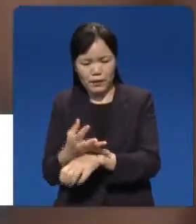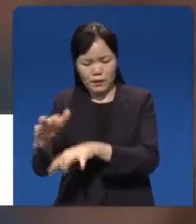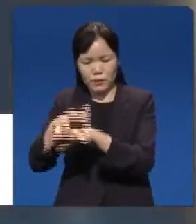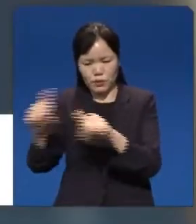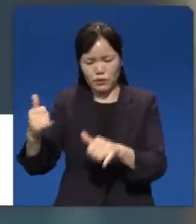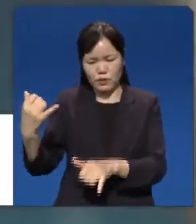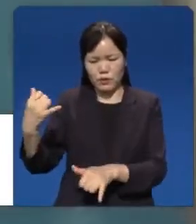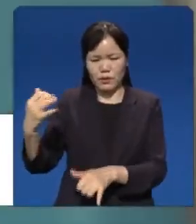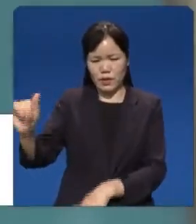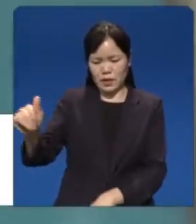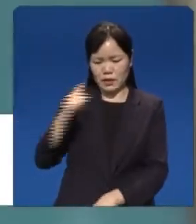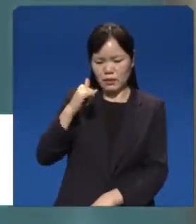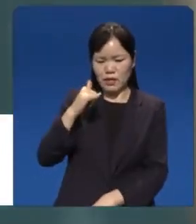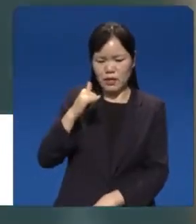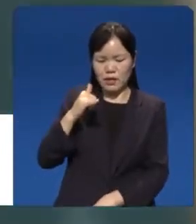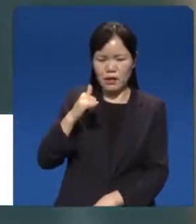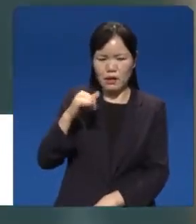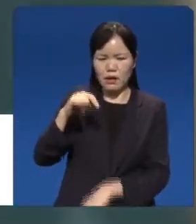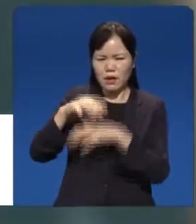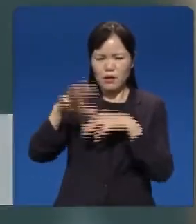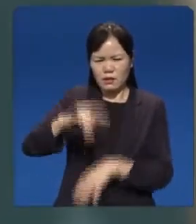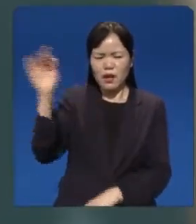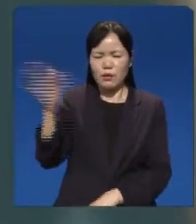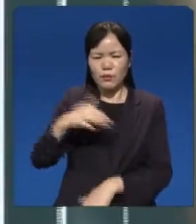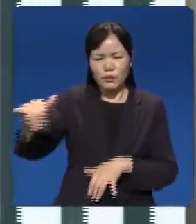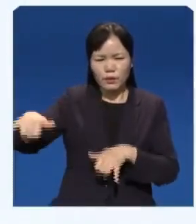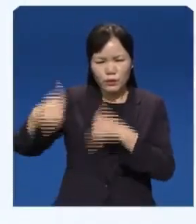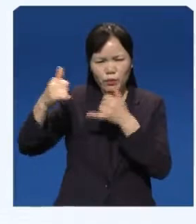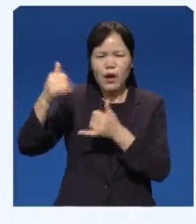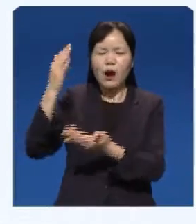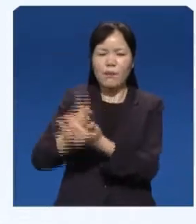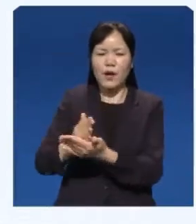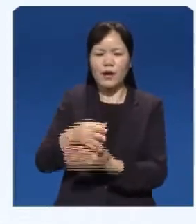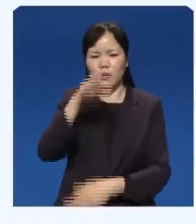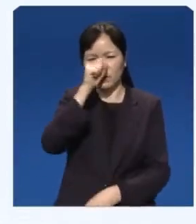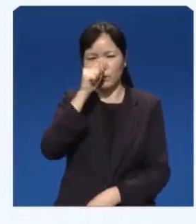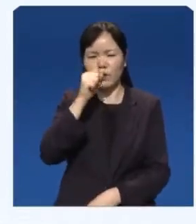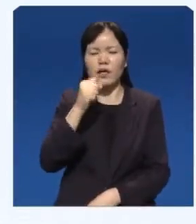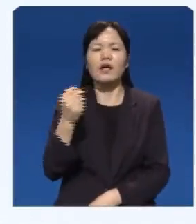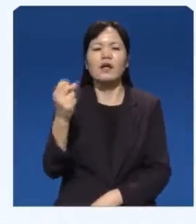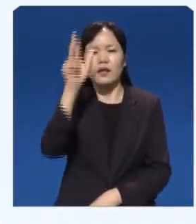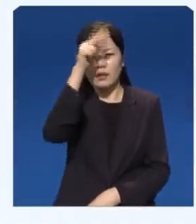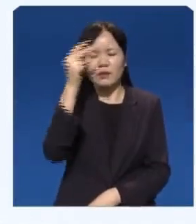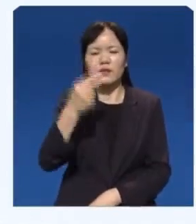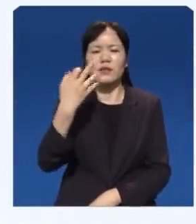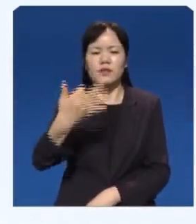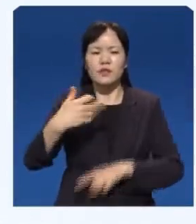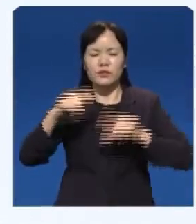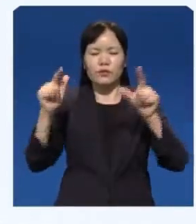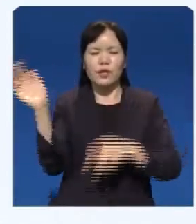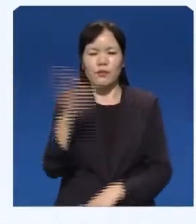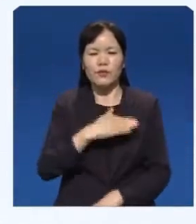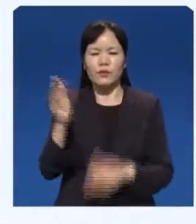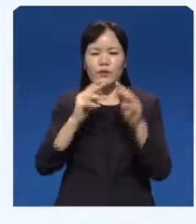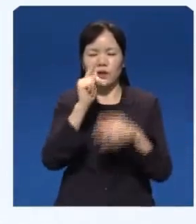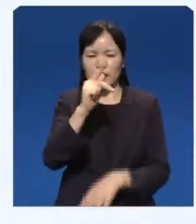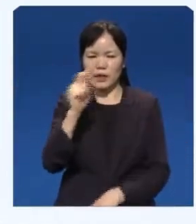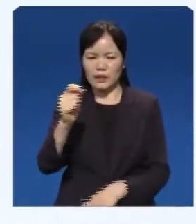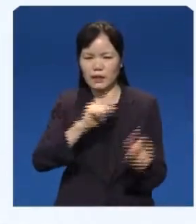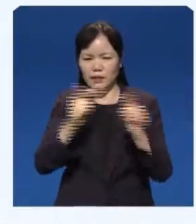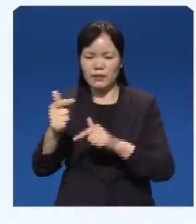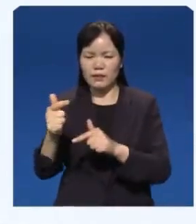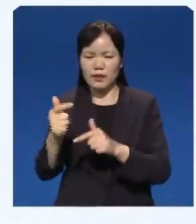처음부터 모두 끊는게 힘입니다 실제 경찰이 2019년 부터 kt 등의 발생한 공식 문건이